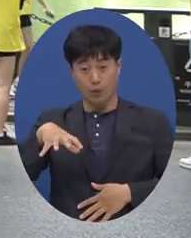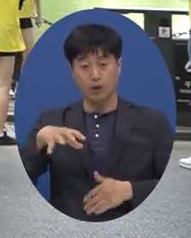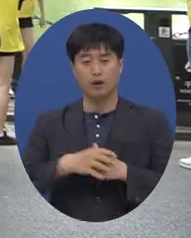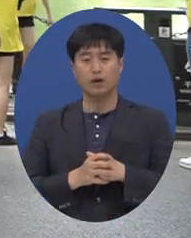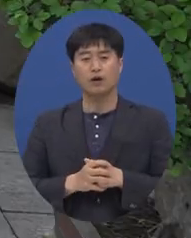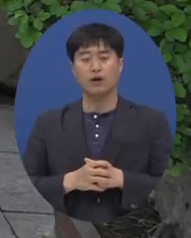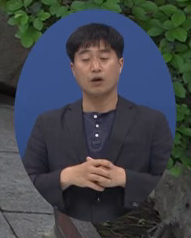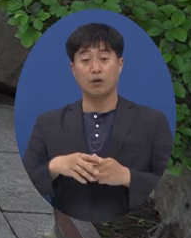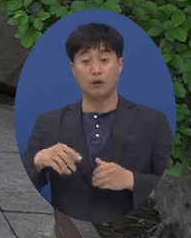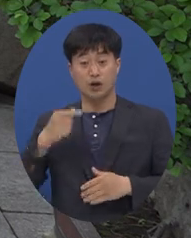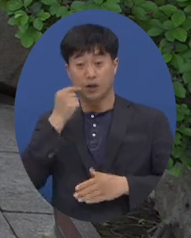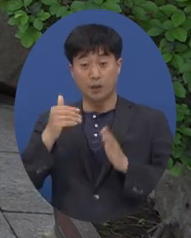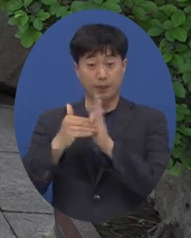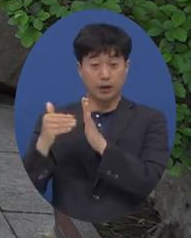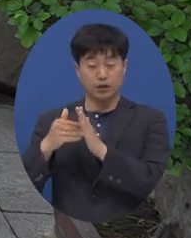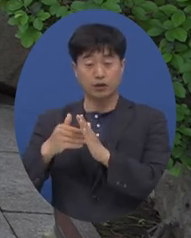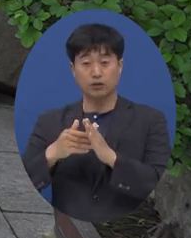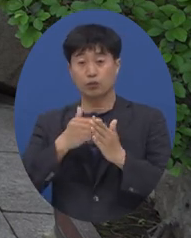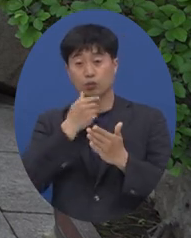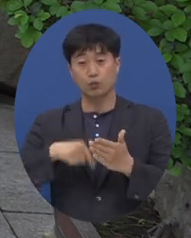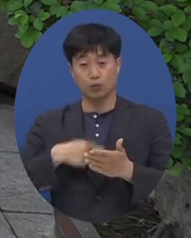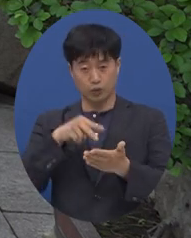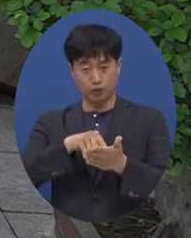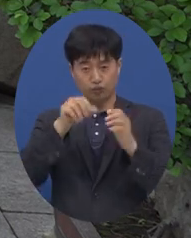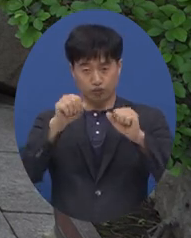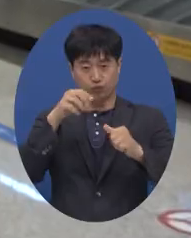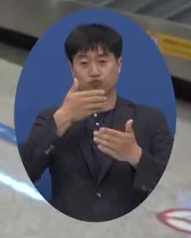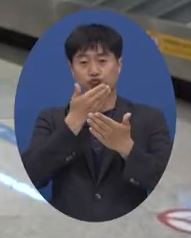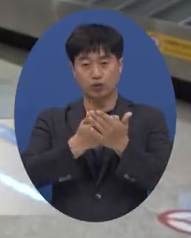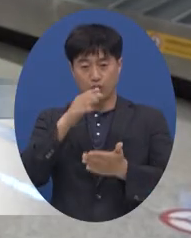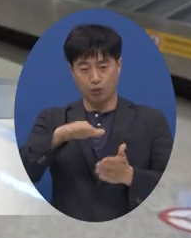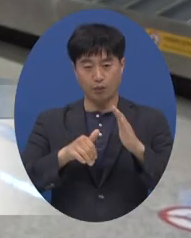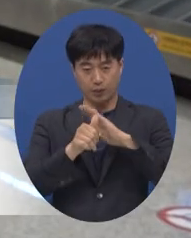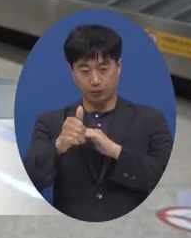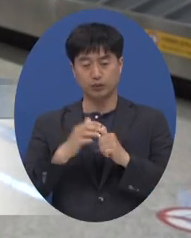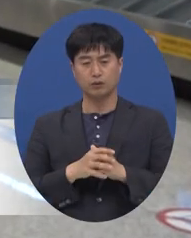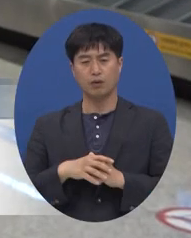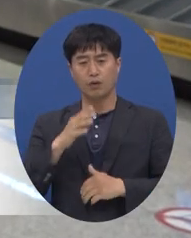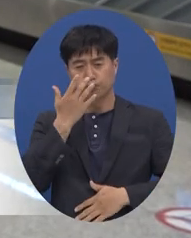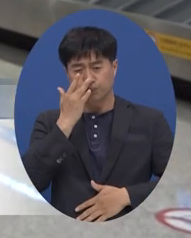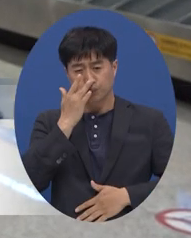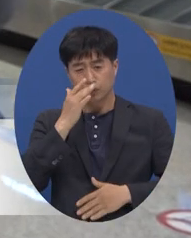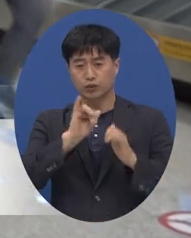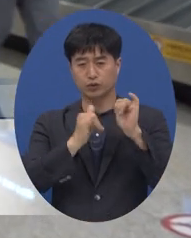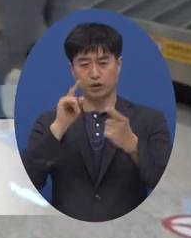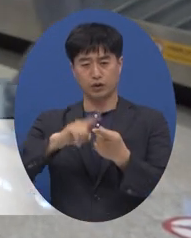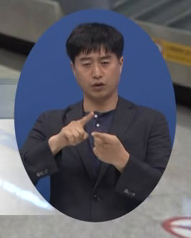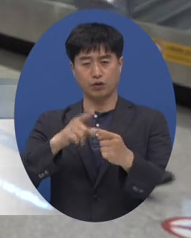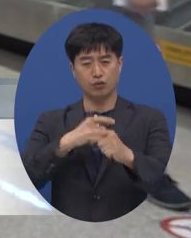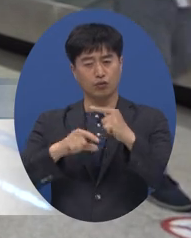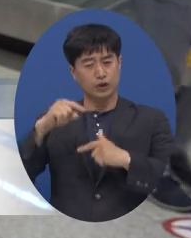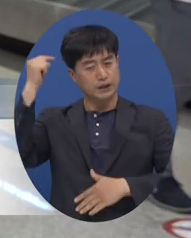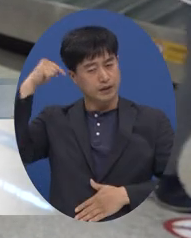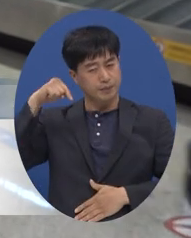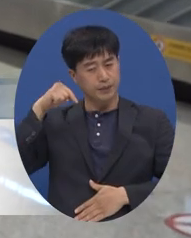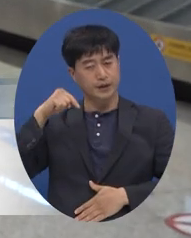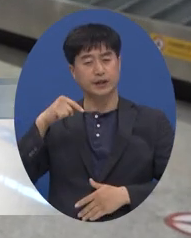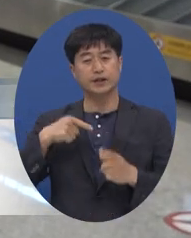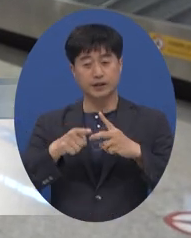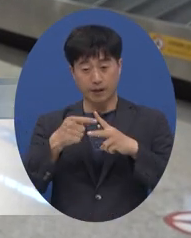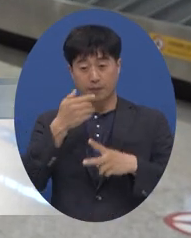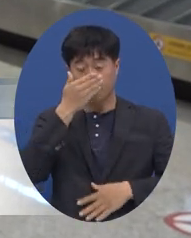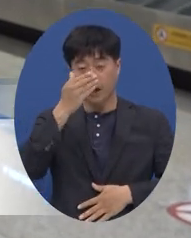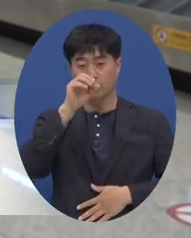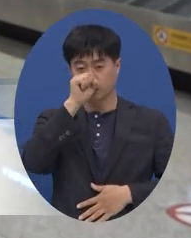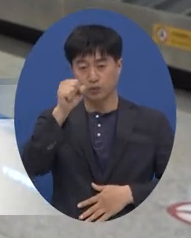항일 독립운동 거 천지 들의 두루 3패 보게 됩니다 사회 몰랐던 역사에 대해서 더욱 히 잘 알 수 있게